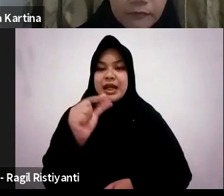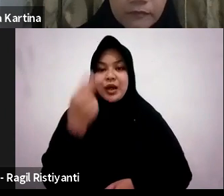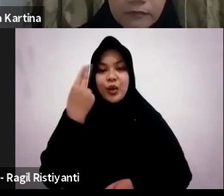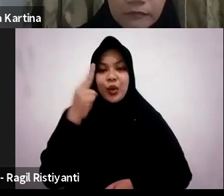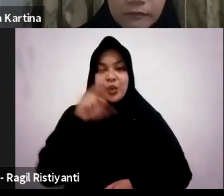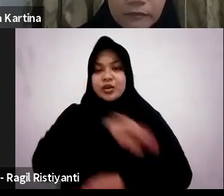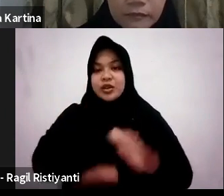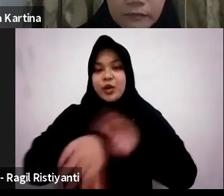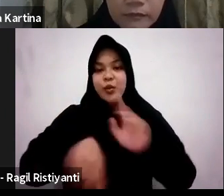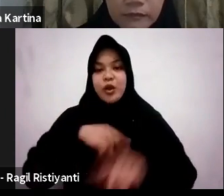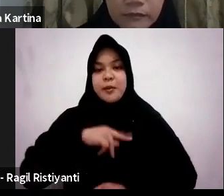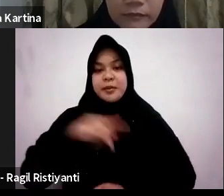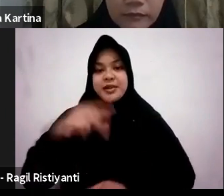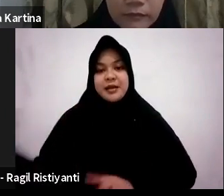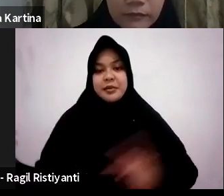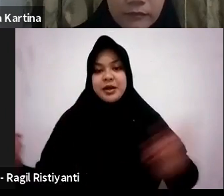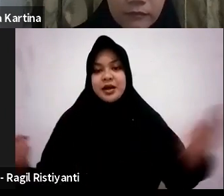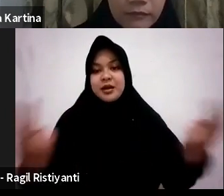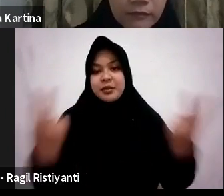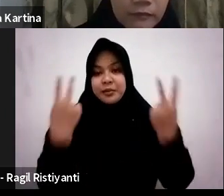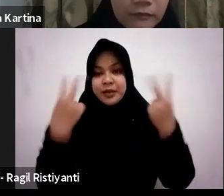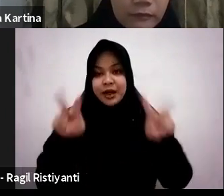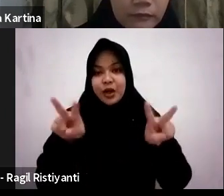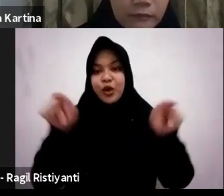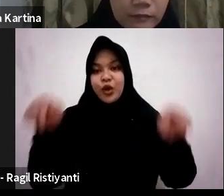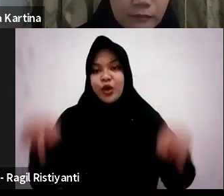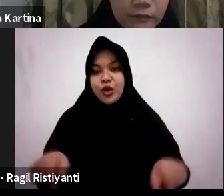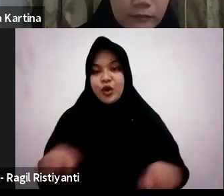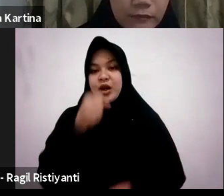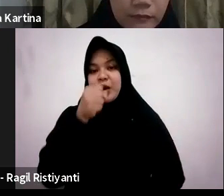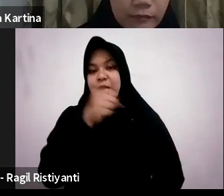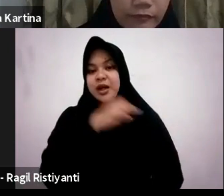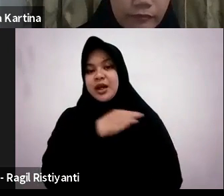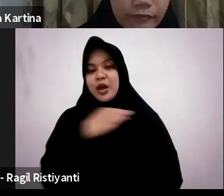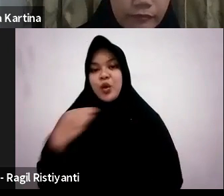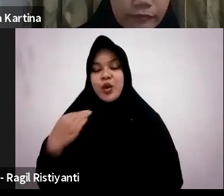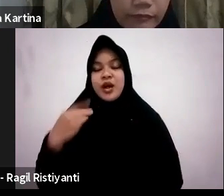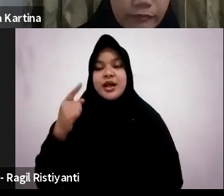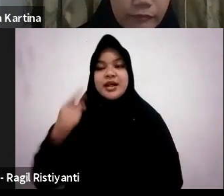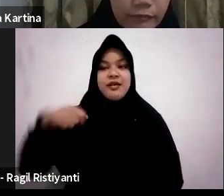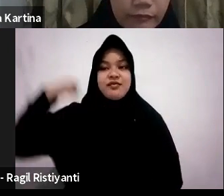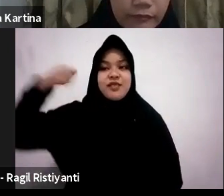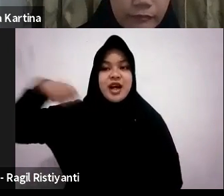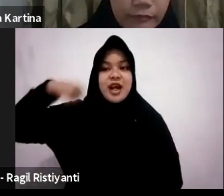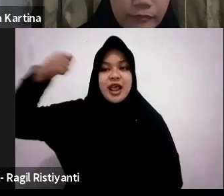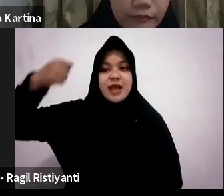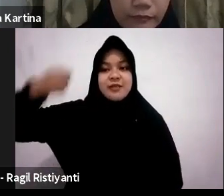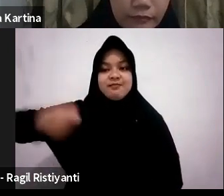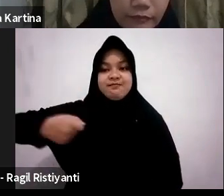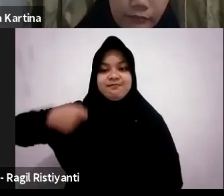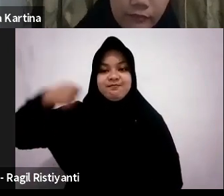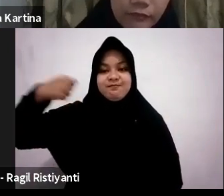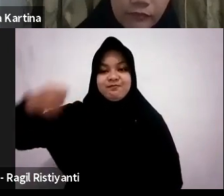peserta silahkan untuk memilih q-sticker Ketika nanti film diputar atau mungkin